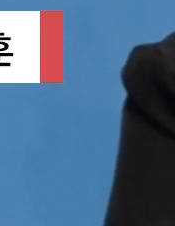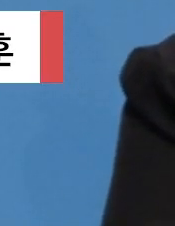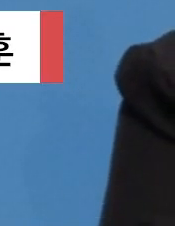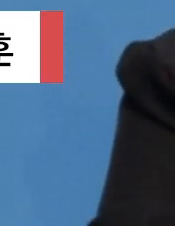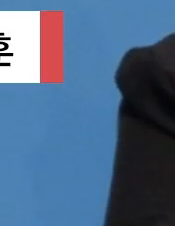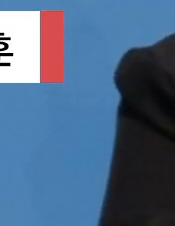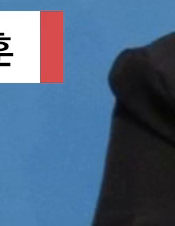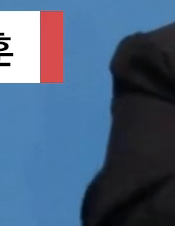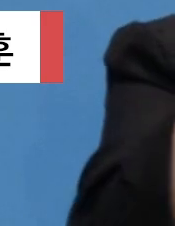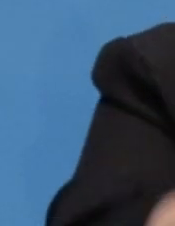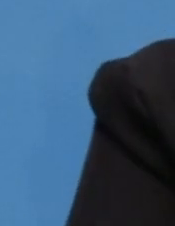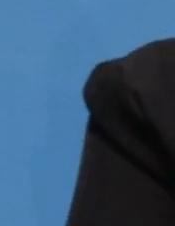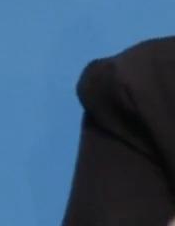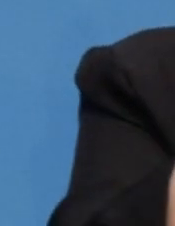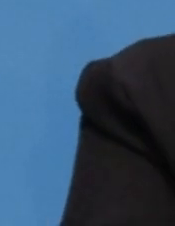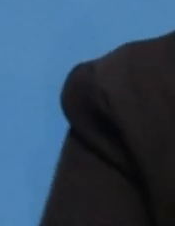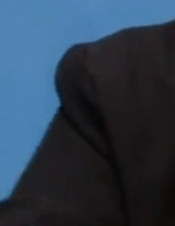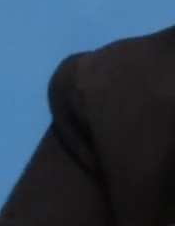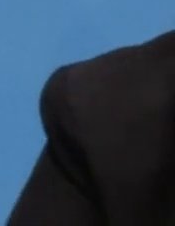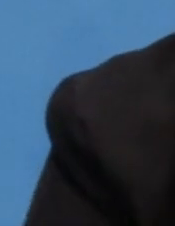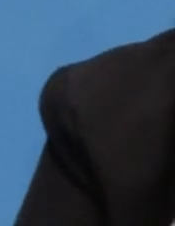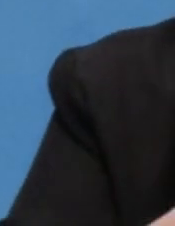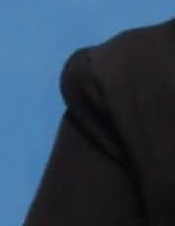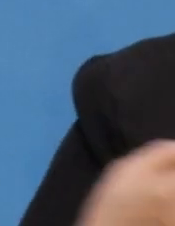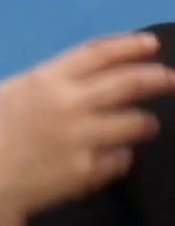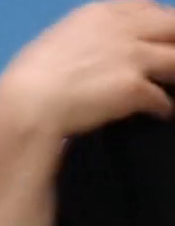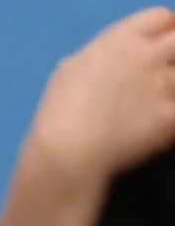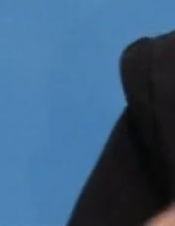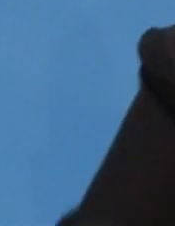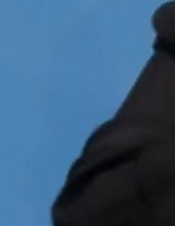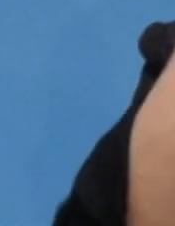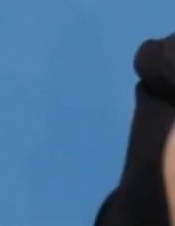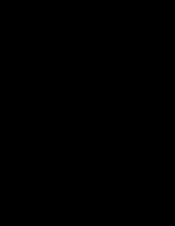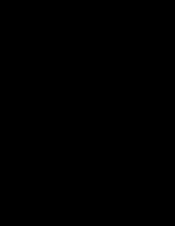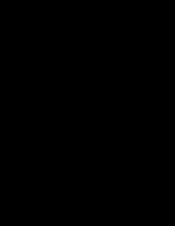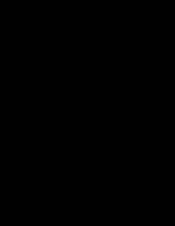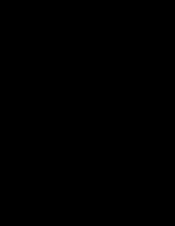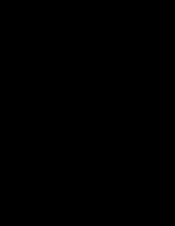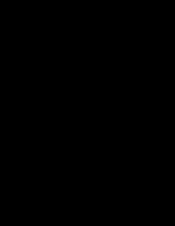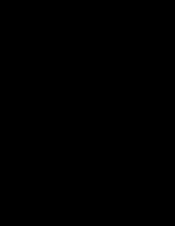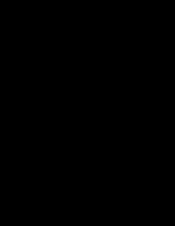해지의 각오로 조속히 문제를 해결하기 바랍니다.